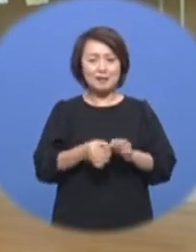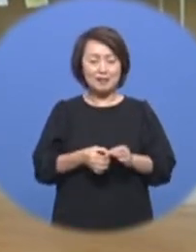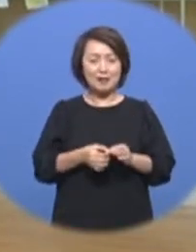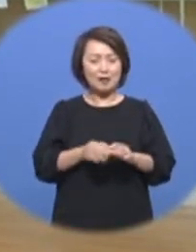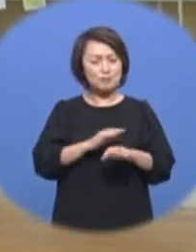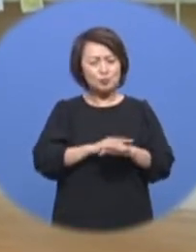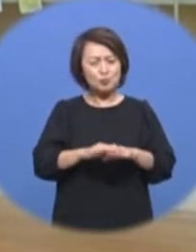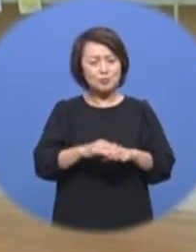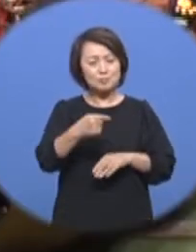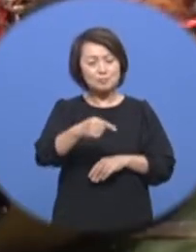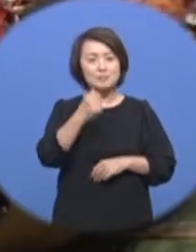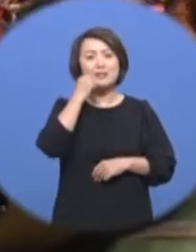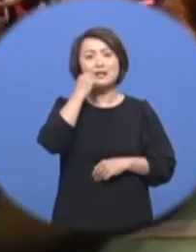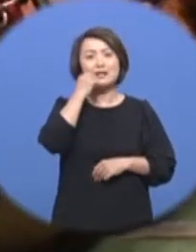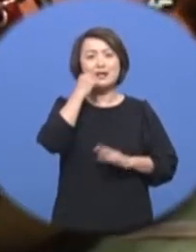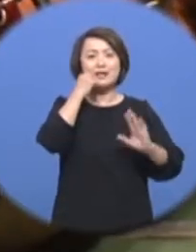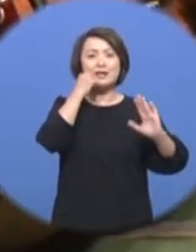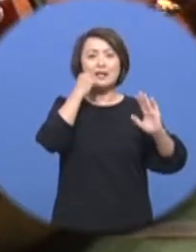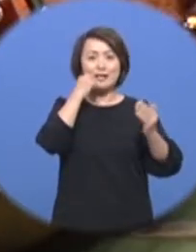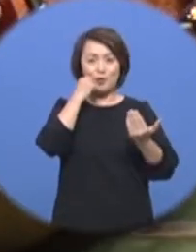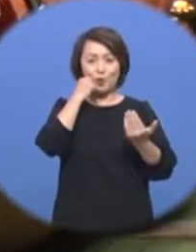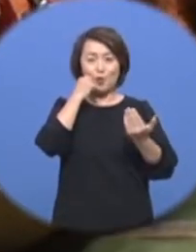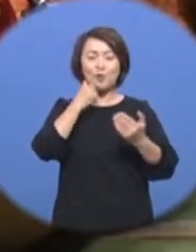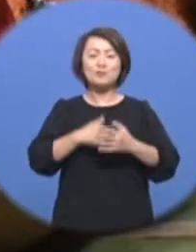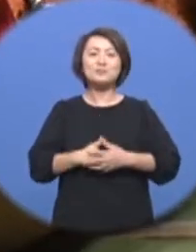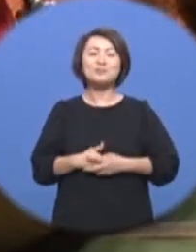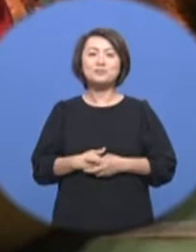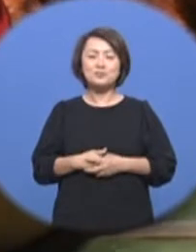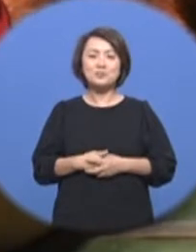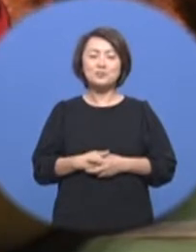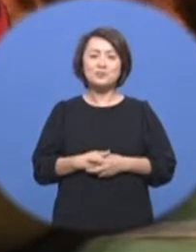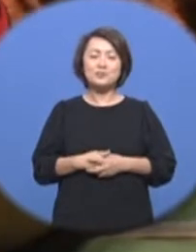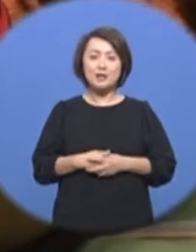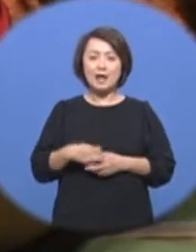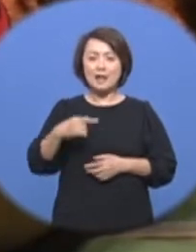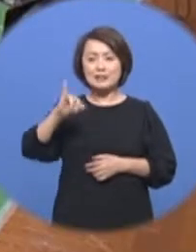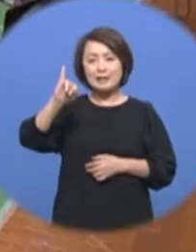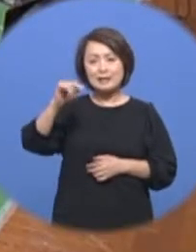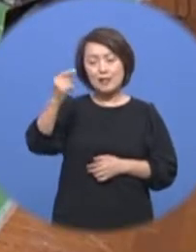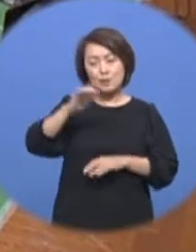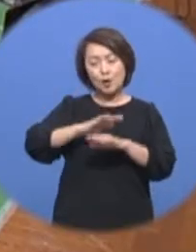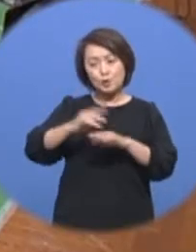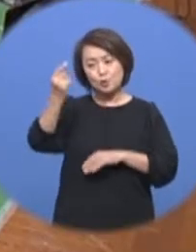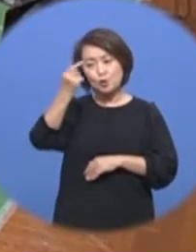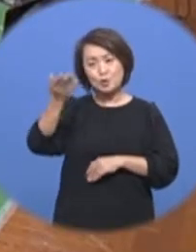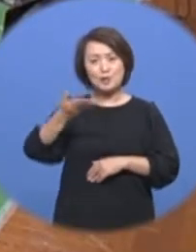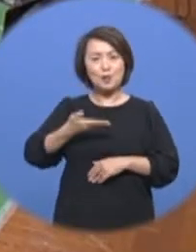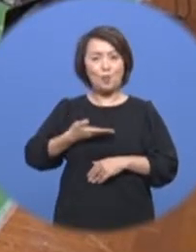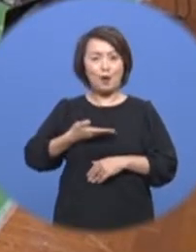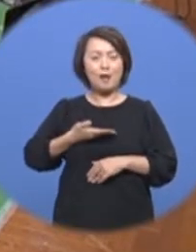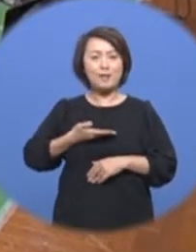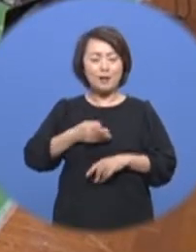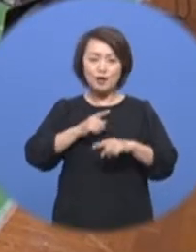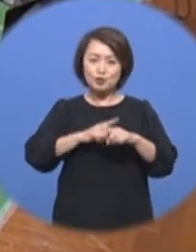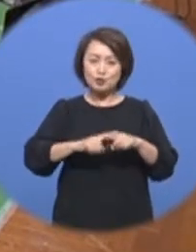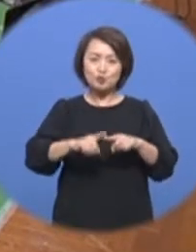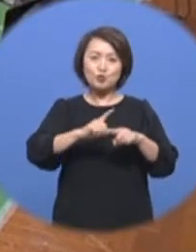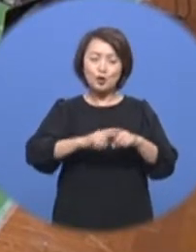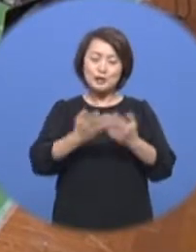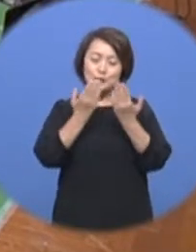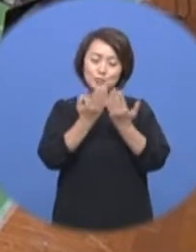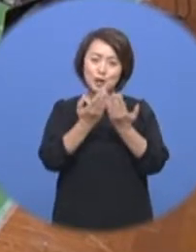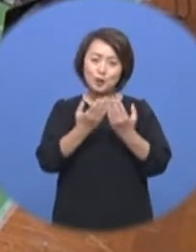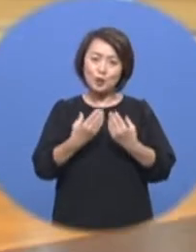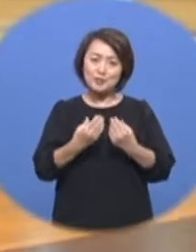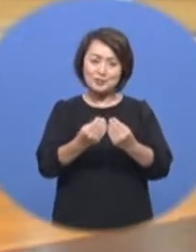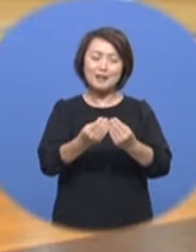ど、まあでもうまく教えていただいてるし、まあ、ちょっとずつ勉強しながら